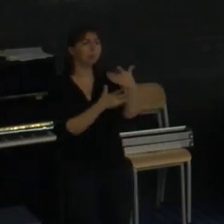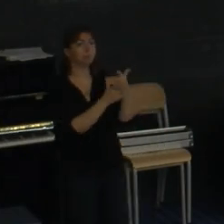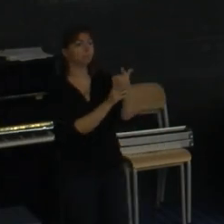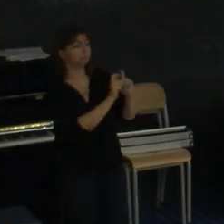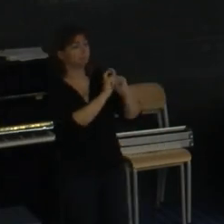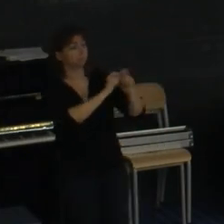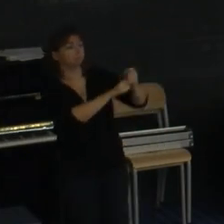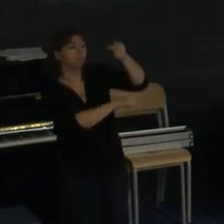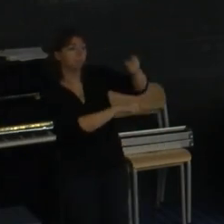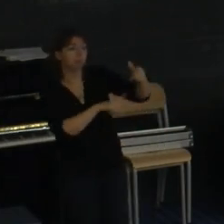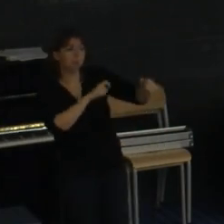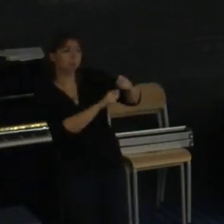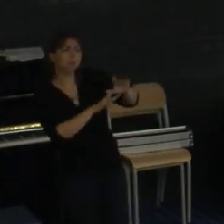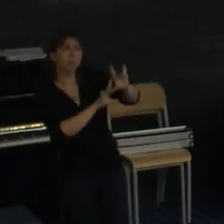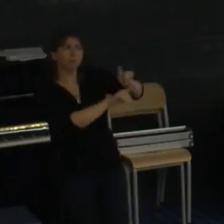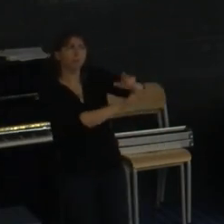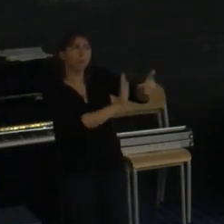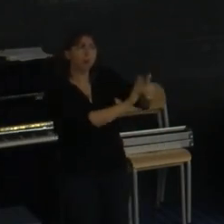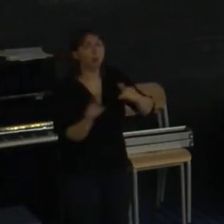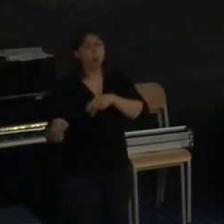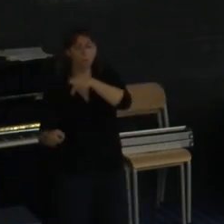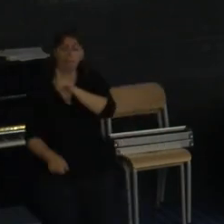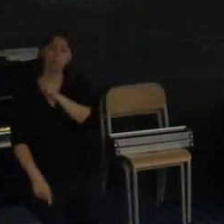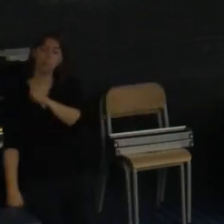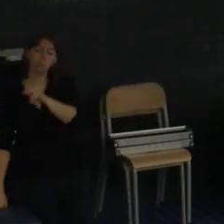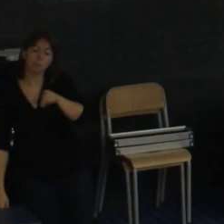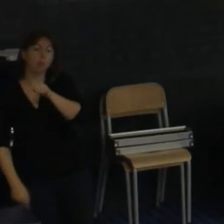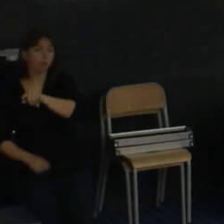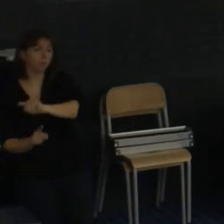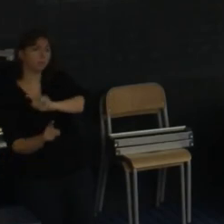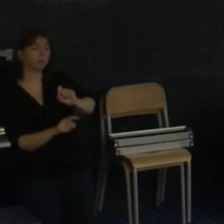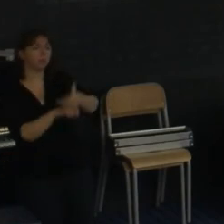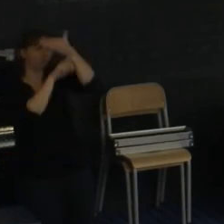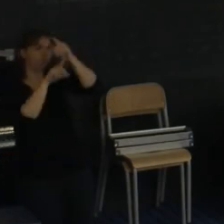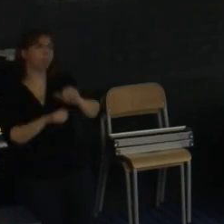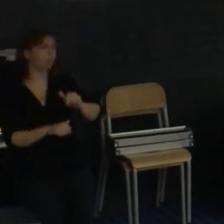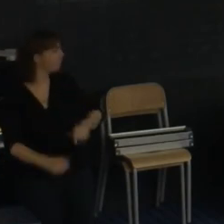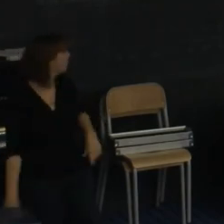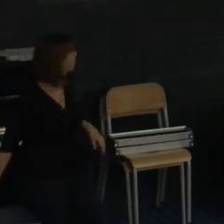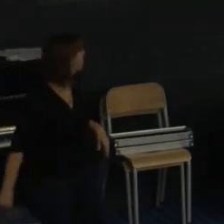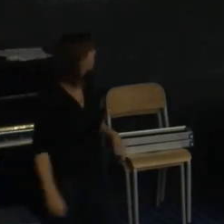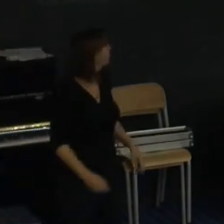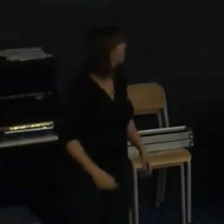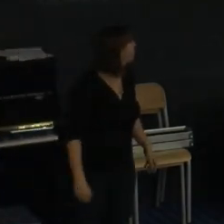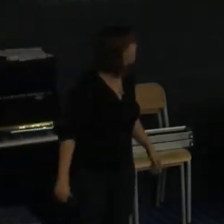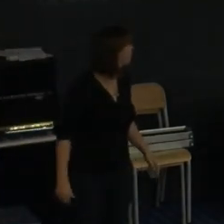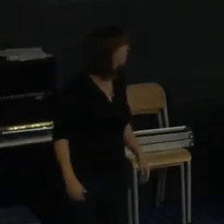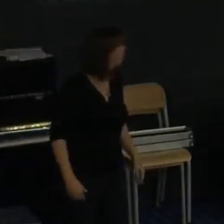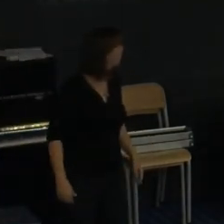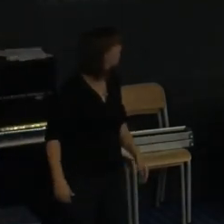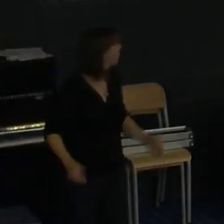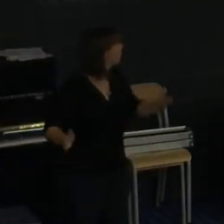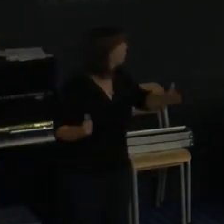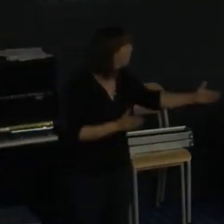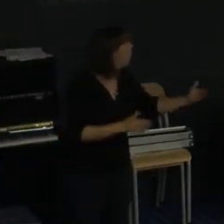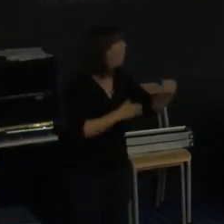Ben, vous pouvez utiliser PDB-PP, il le fait directement d'office. Ou alors, vous faites un petit hack et voilà. Alors, PDB, on